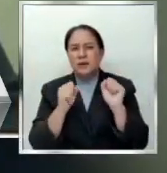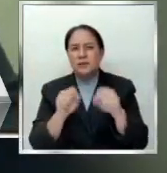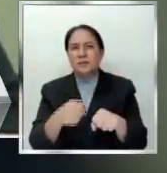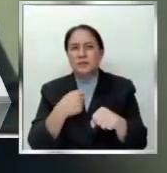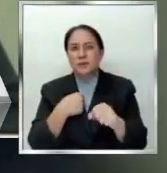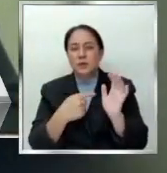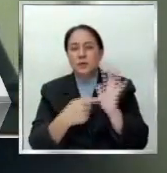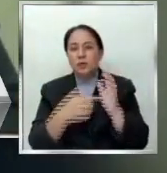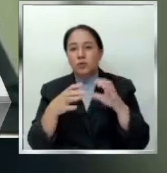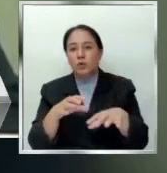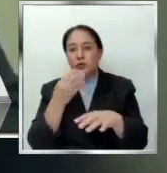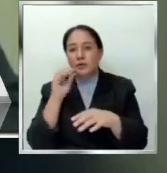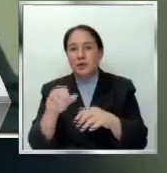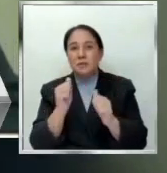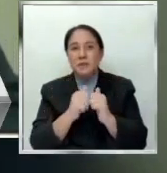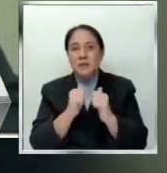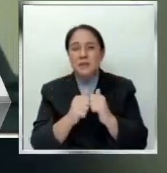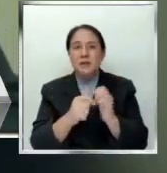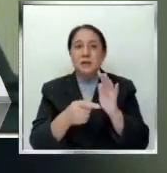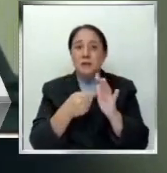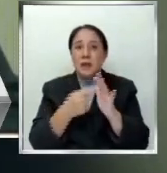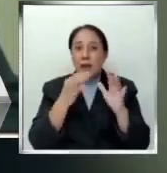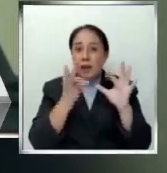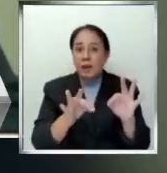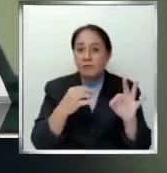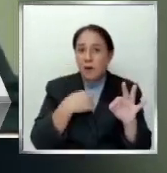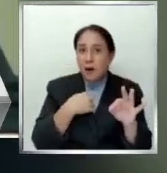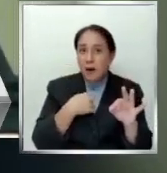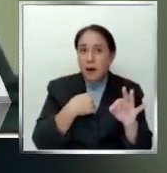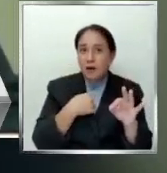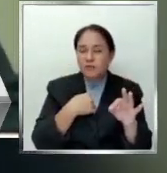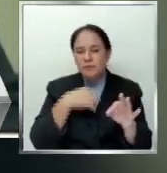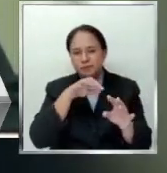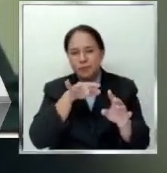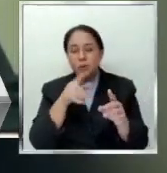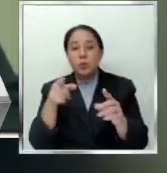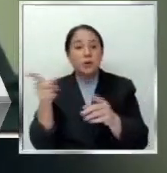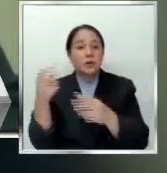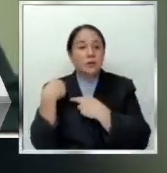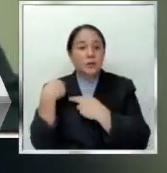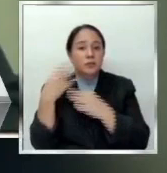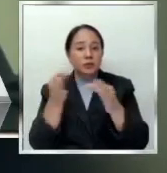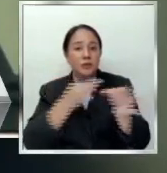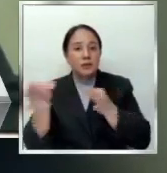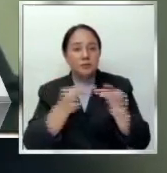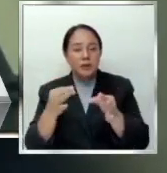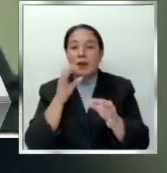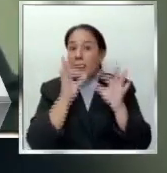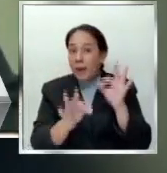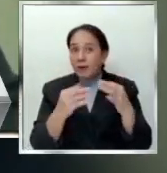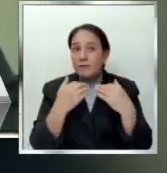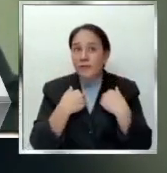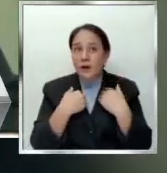no? Meaning may from time to time pag nire-review namin yung mga performance nila, pinagpapaliwanag namin sila if there are some